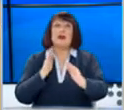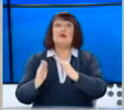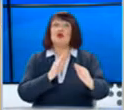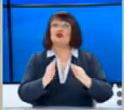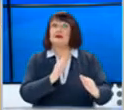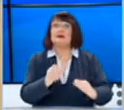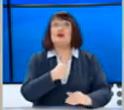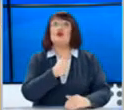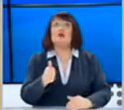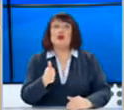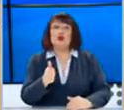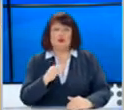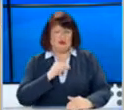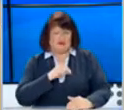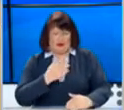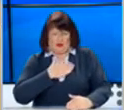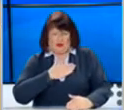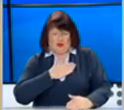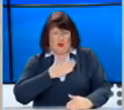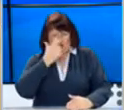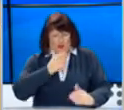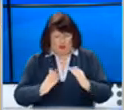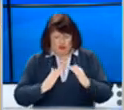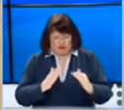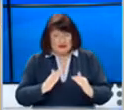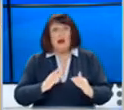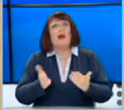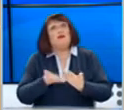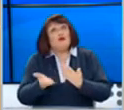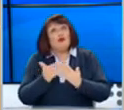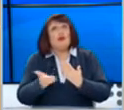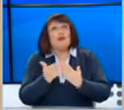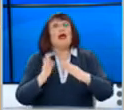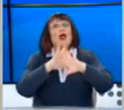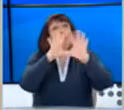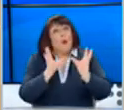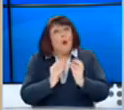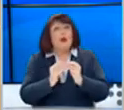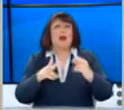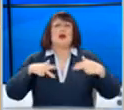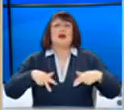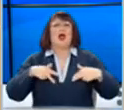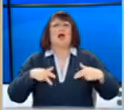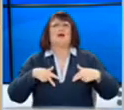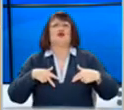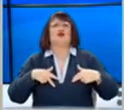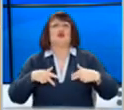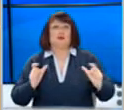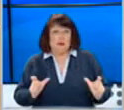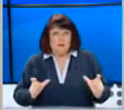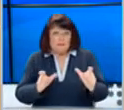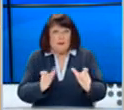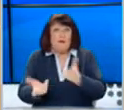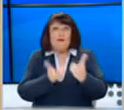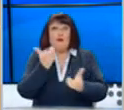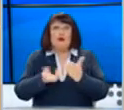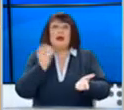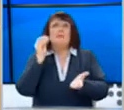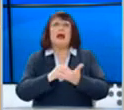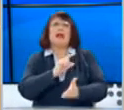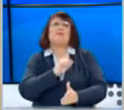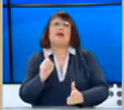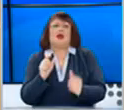εξυπηρετεί μόνο το δικό του συμφέρον, αλλά διευκολύνει τη συλλογική προσπάθεια αναχέτησης μιας φωτιάς, όταν αυτή θα φτάσει